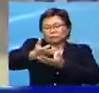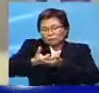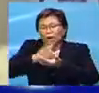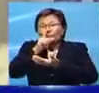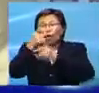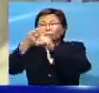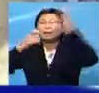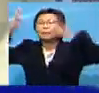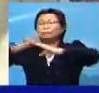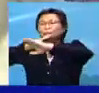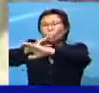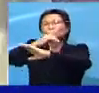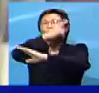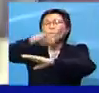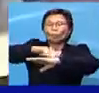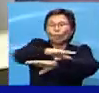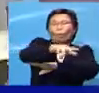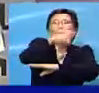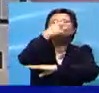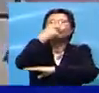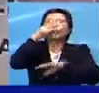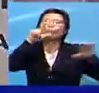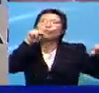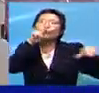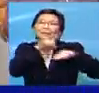Wali dari Malaysia susulan wabak selsema burung di Kelantan